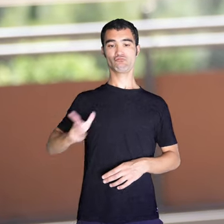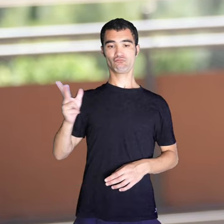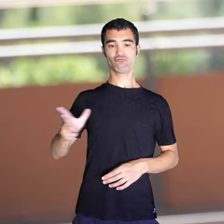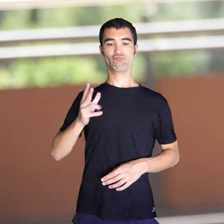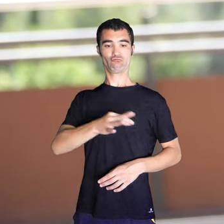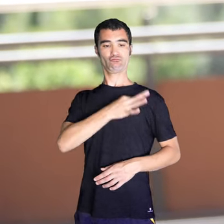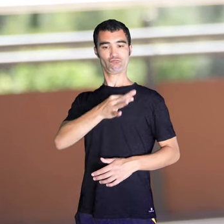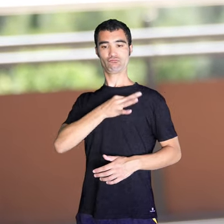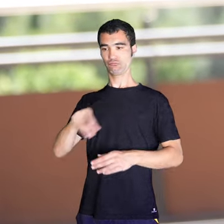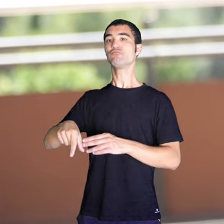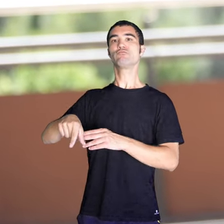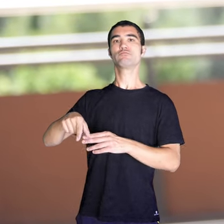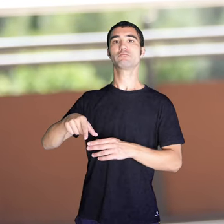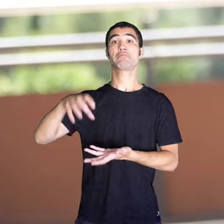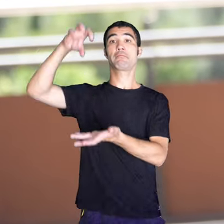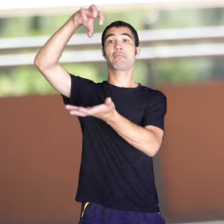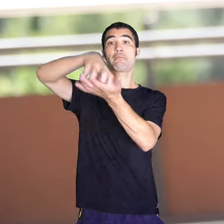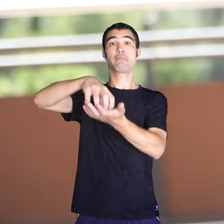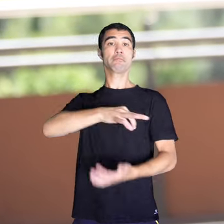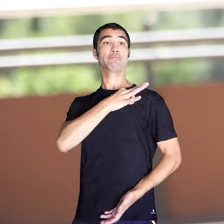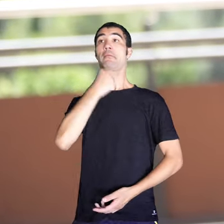I senyors, a la finca n'hi havia un